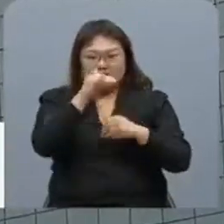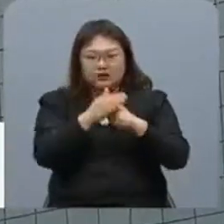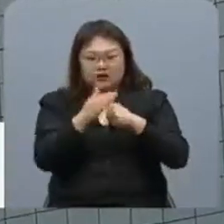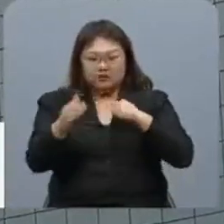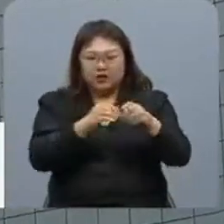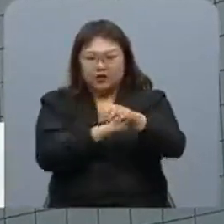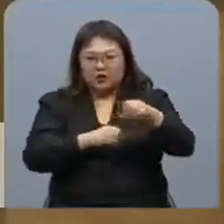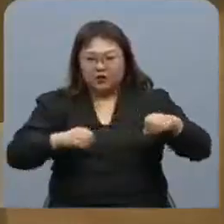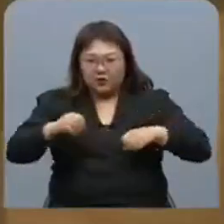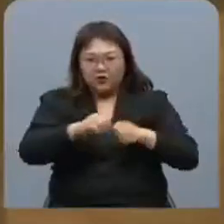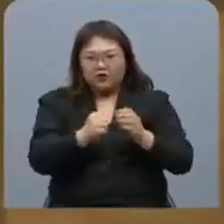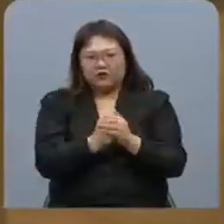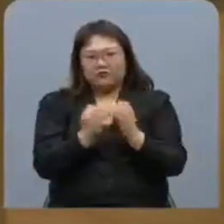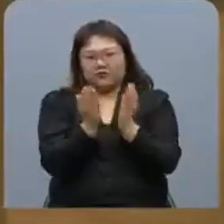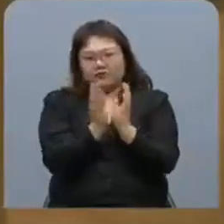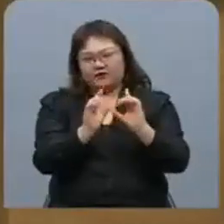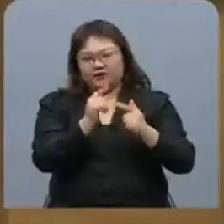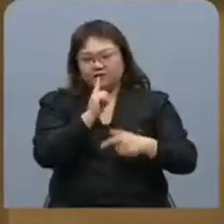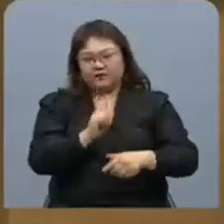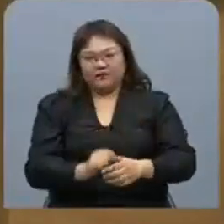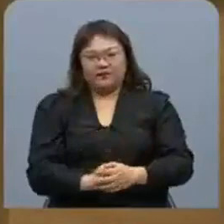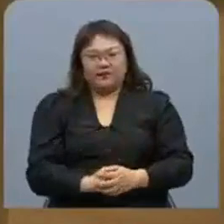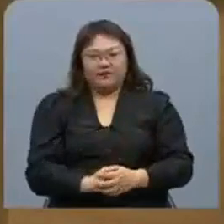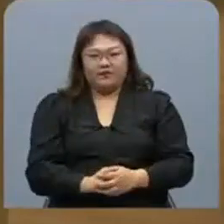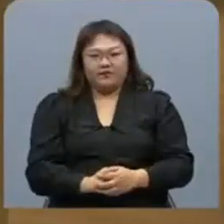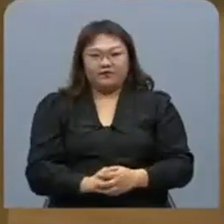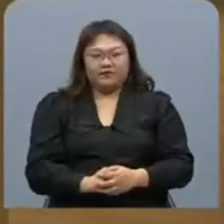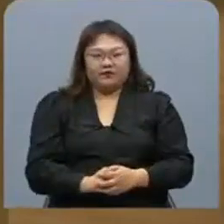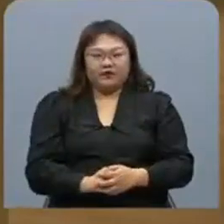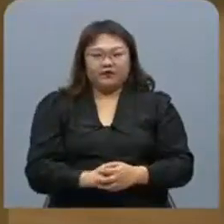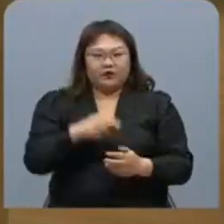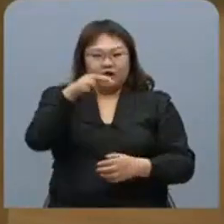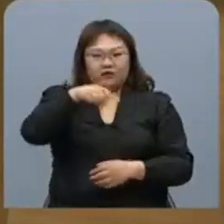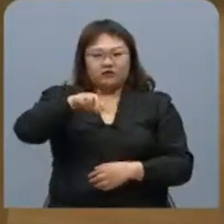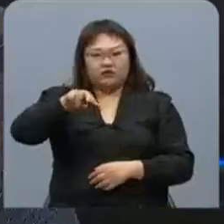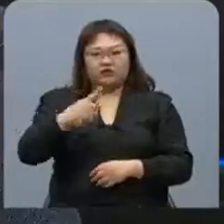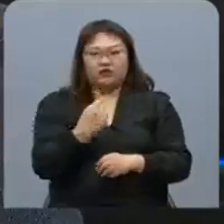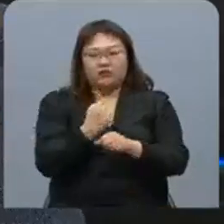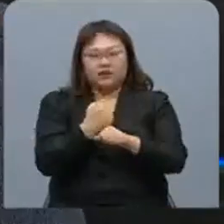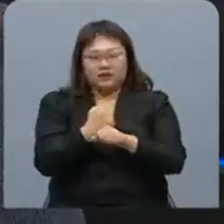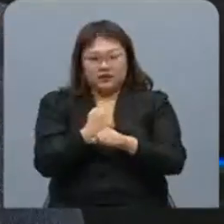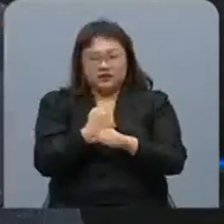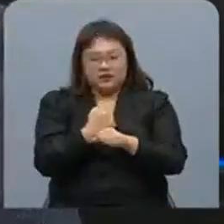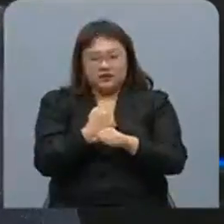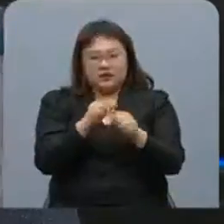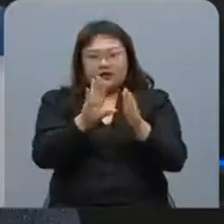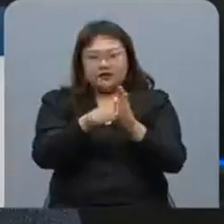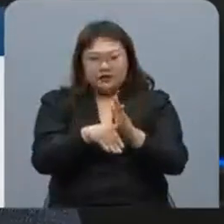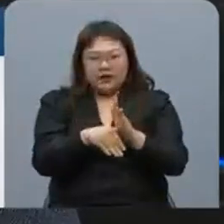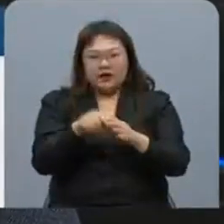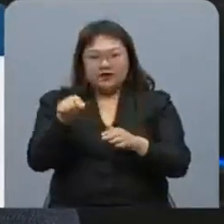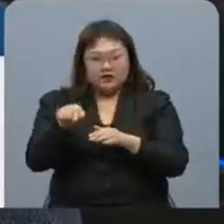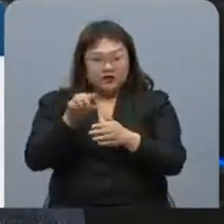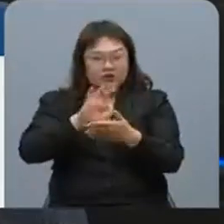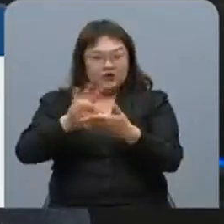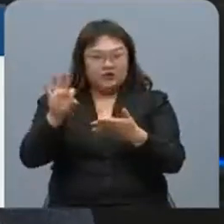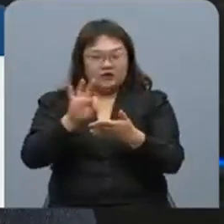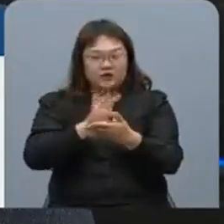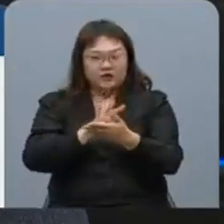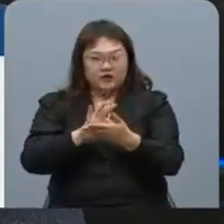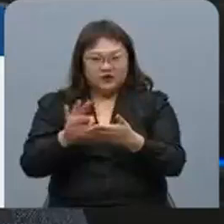제어 문제와 상충되지 않을 것으로 내다봤습니다. 수소를 생산하게 되면 또 그 수소를 사용해서